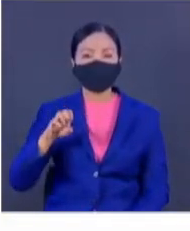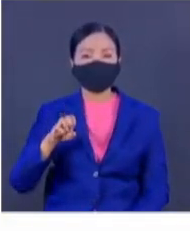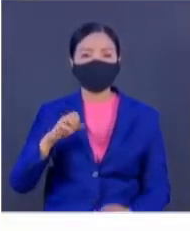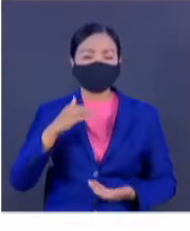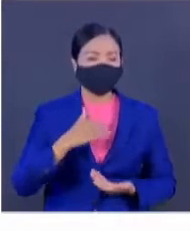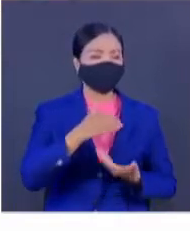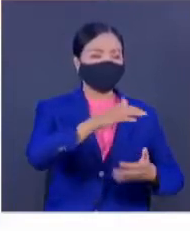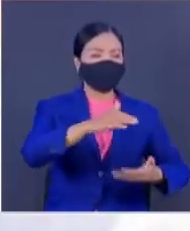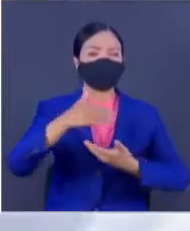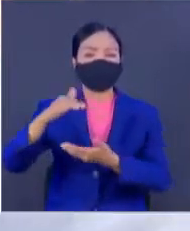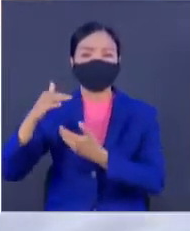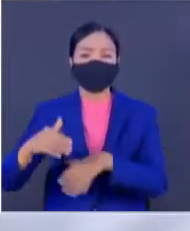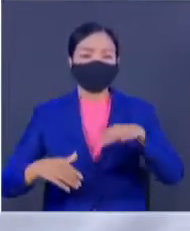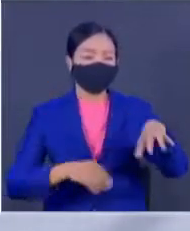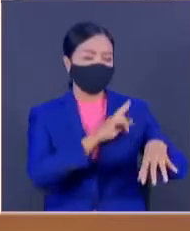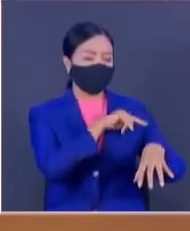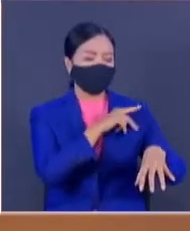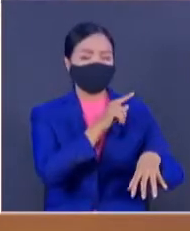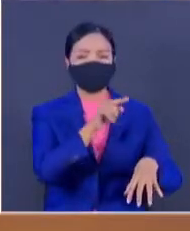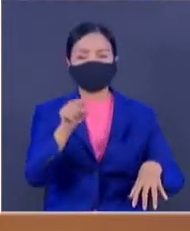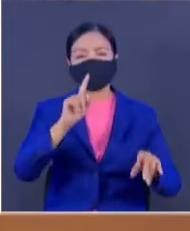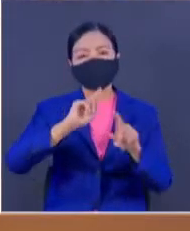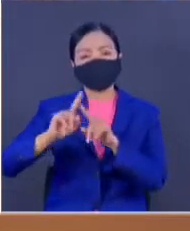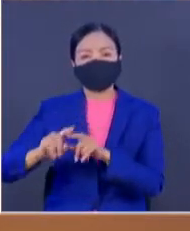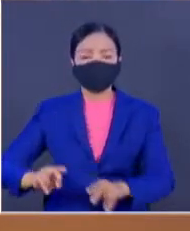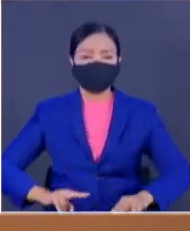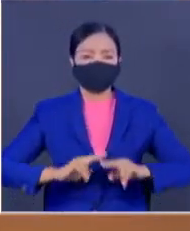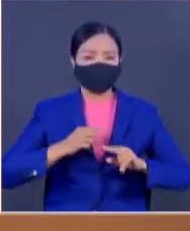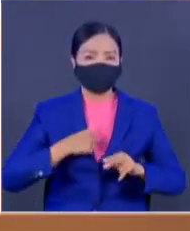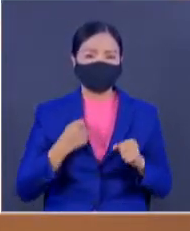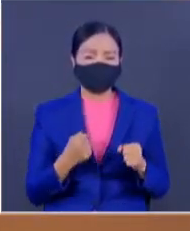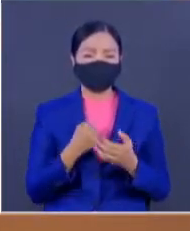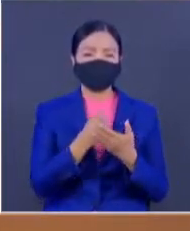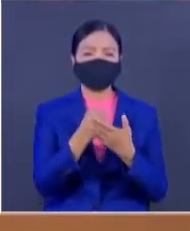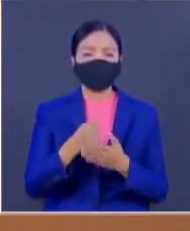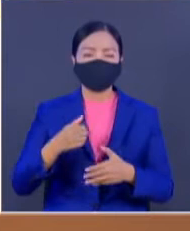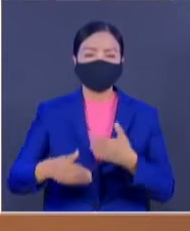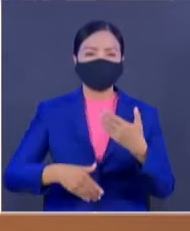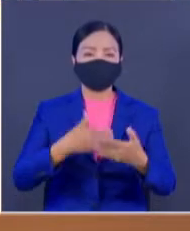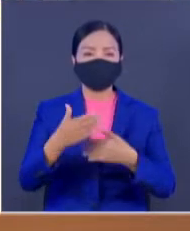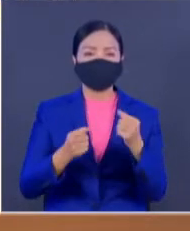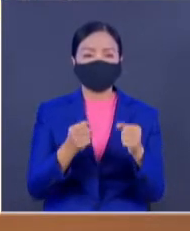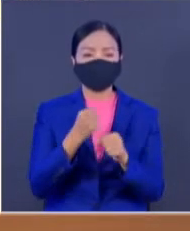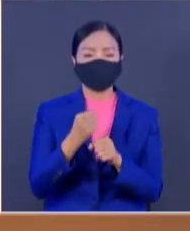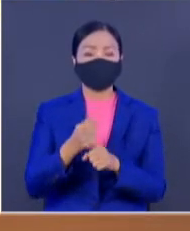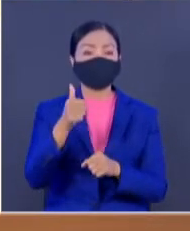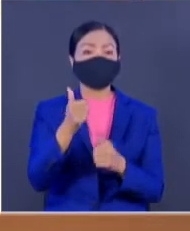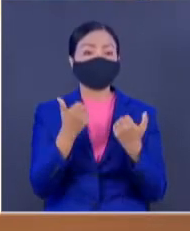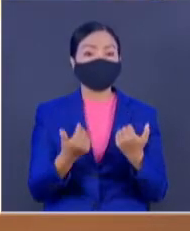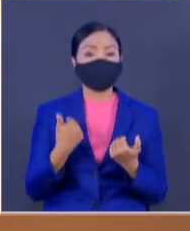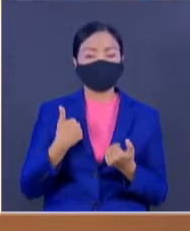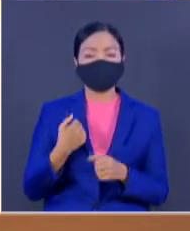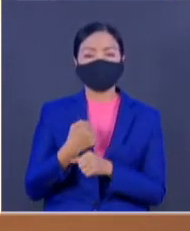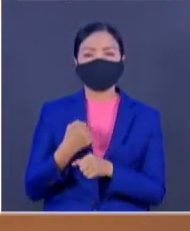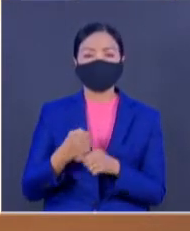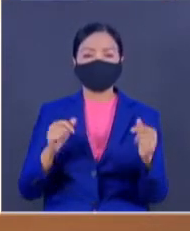แล้วก็โรงพยาบาลที่ต้องการอีกจำนวนมากค่ะโดยตัวเขาก็จะพยายามช่วยเหลือไปเรื่อยๆเท่าที่จะทำได้ค่ะถึงแม้ตอนนี้จะไม่มีง